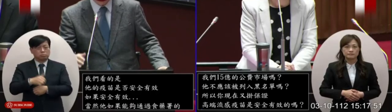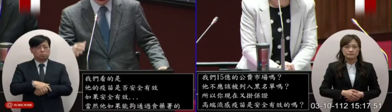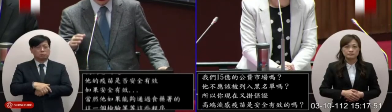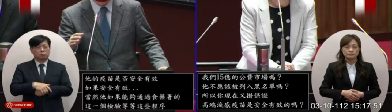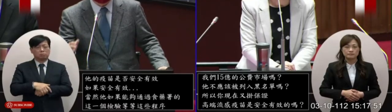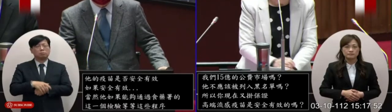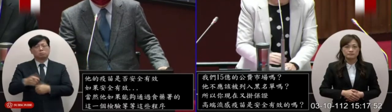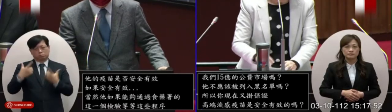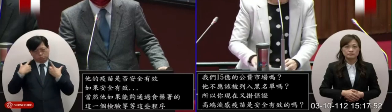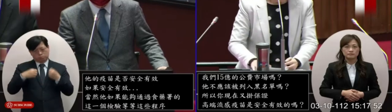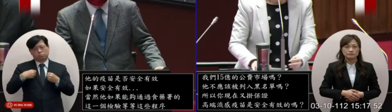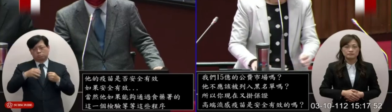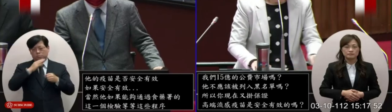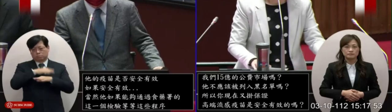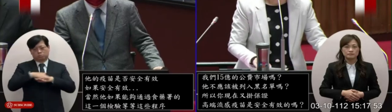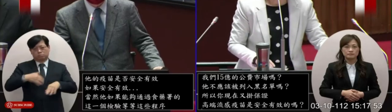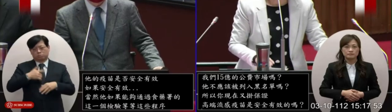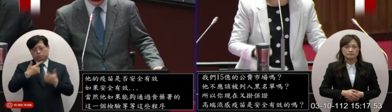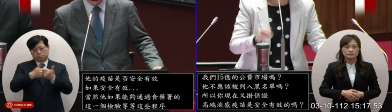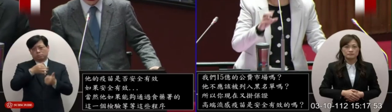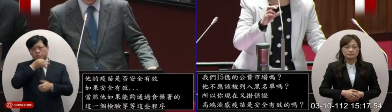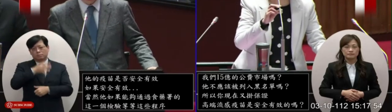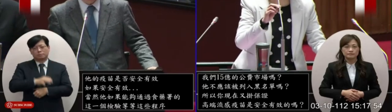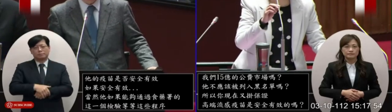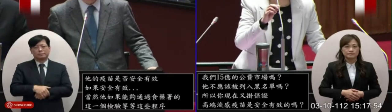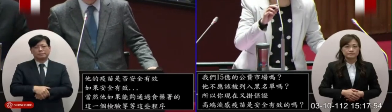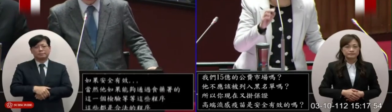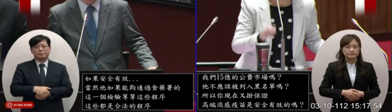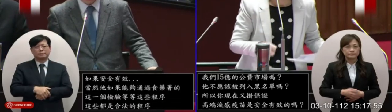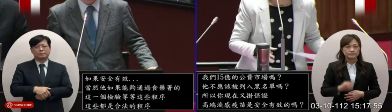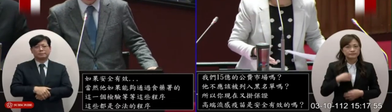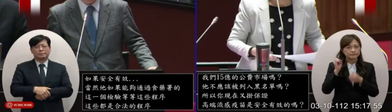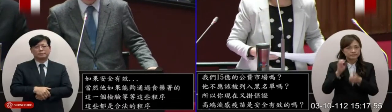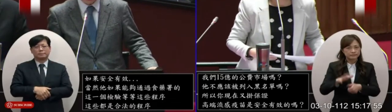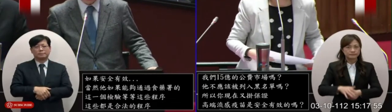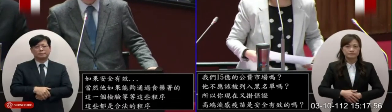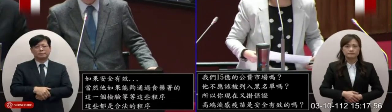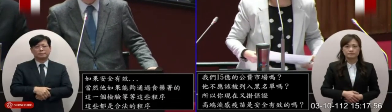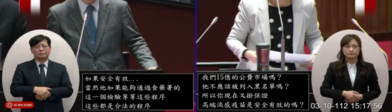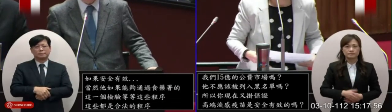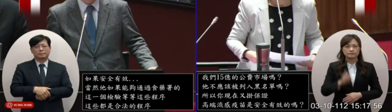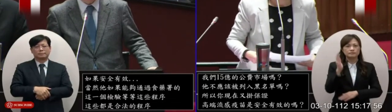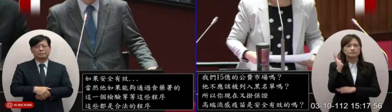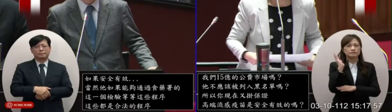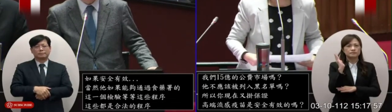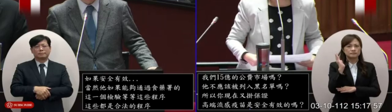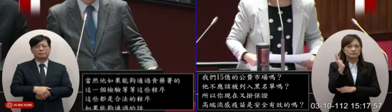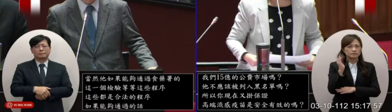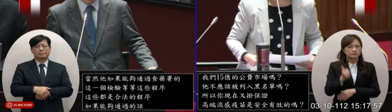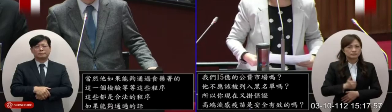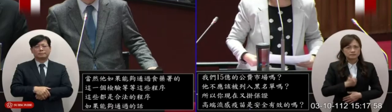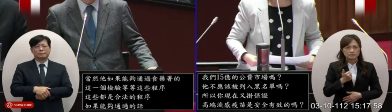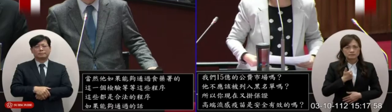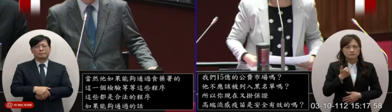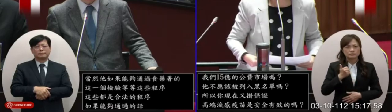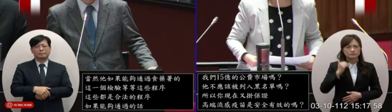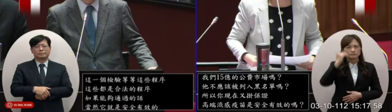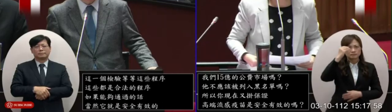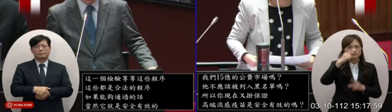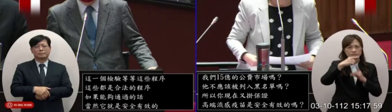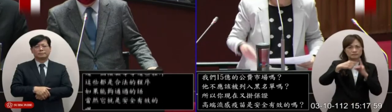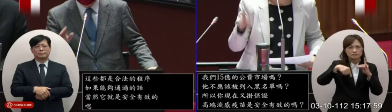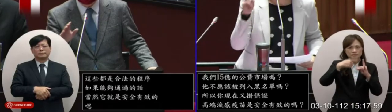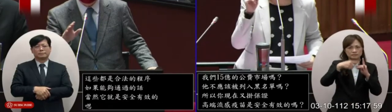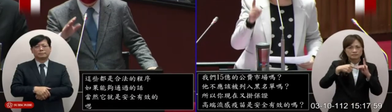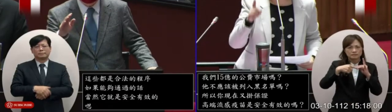话，那当然它就是安全有效。 我跟你讲哈，我们政府啊真的是高端最好的后